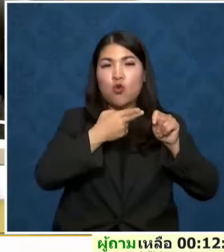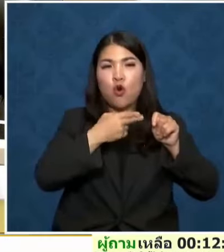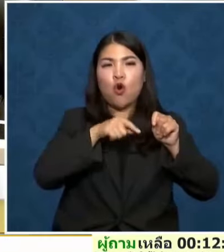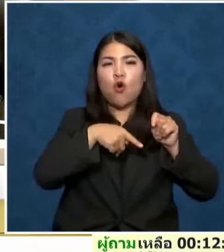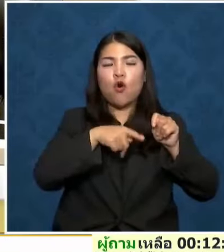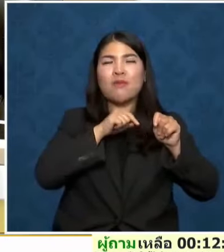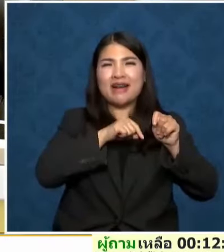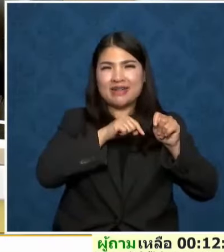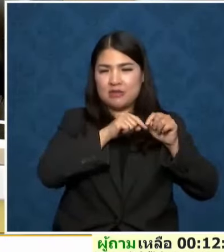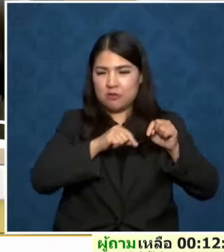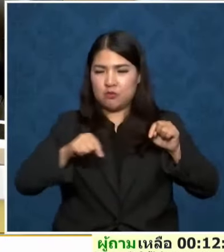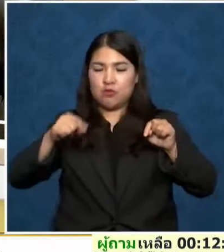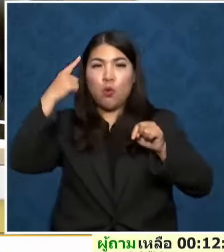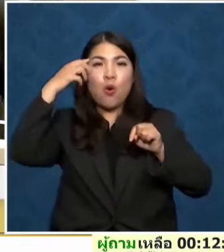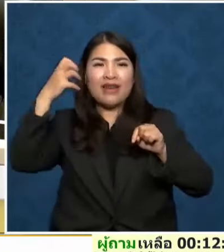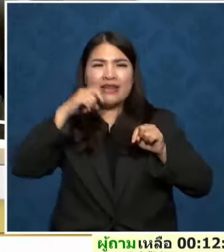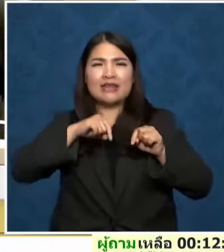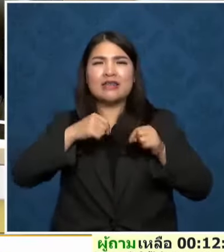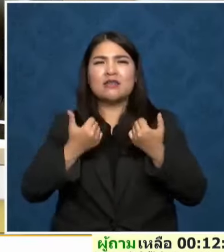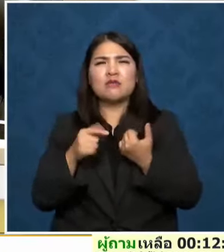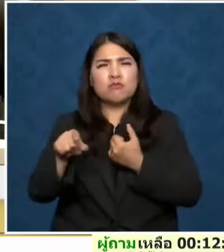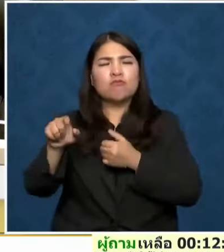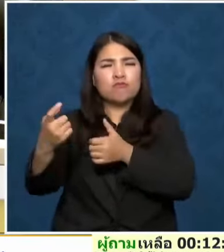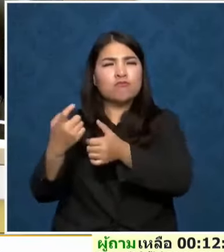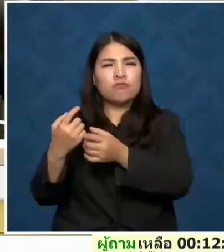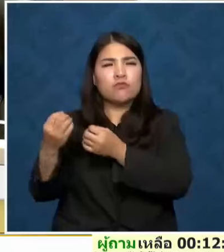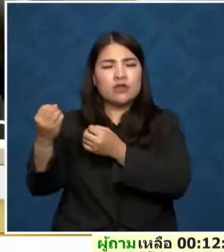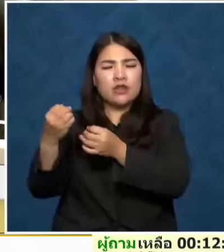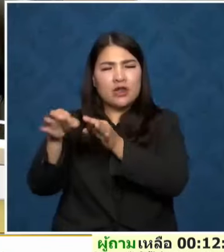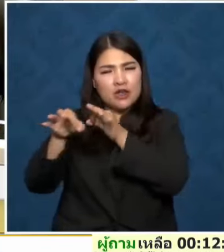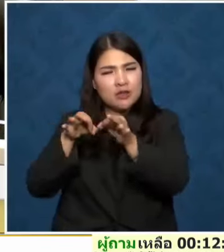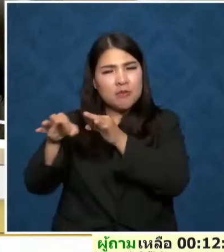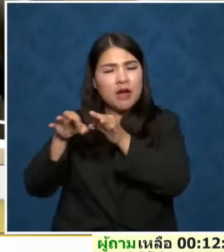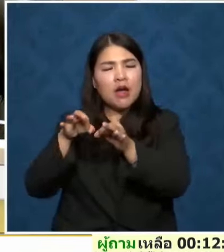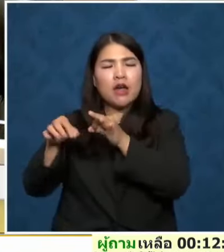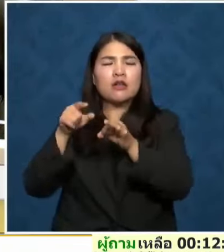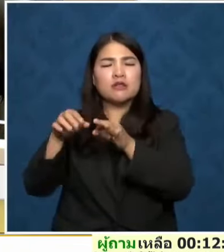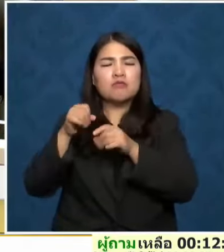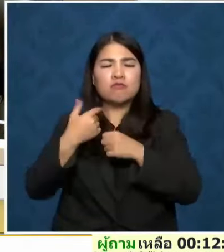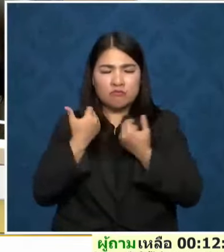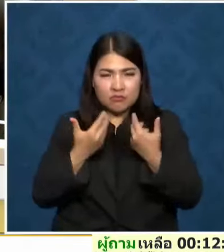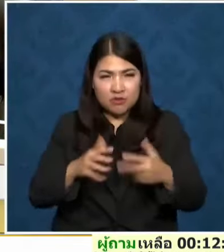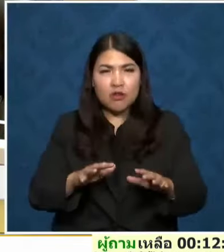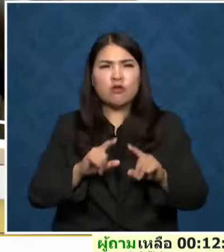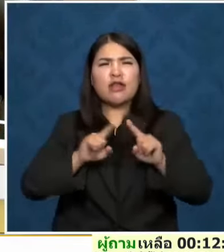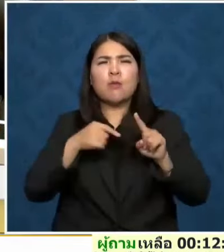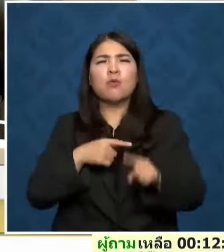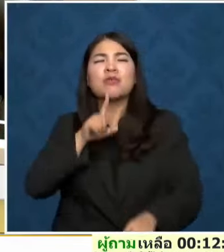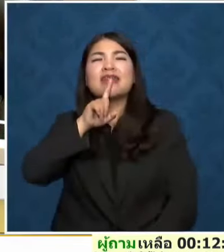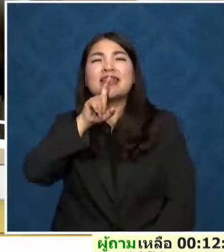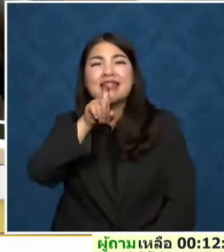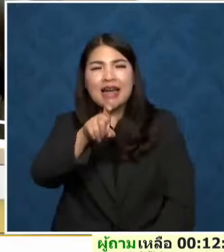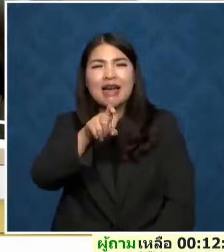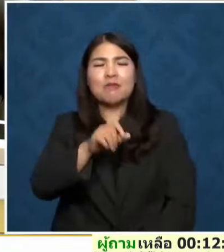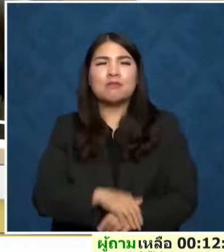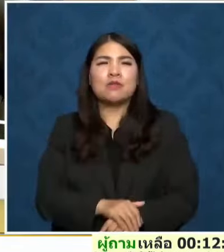ท่านรบดีได้ชีแจงและอธิบายให้ท่านสมาชิกได้รบทราแล้ว แต่ผมกลบเรียนถามทานมาทานไ